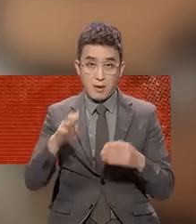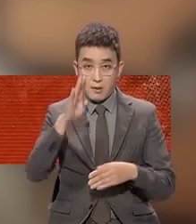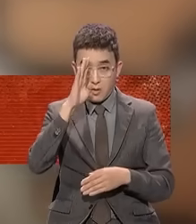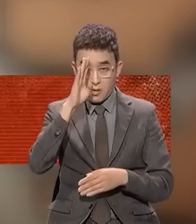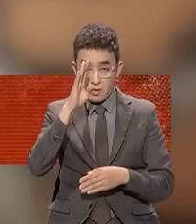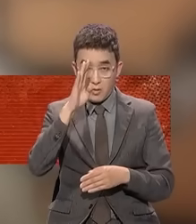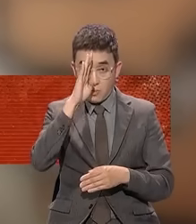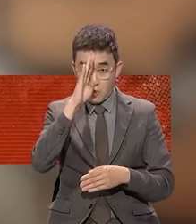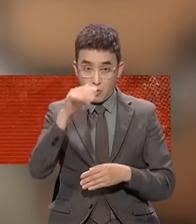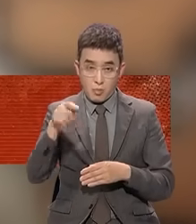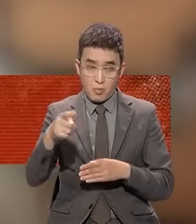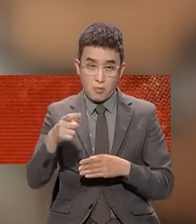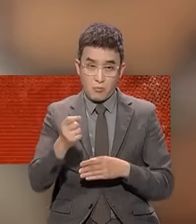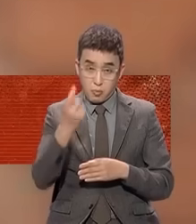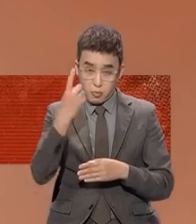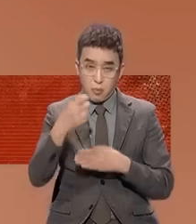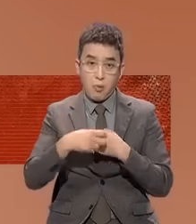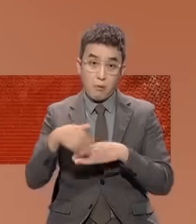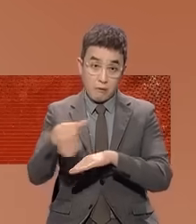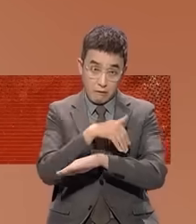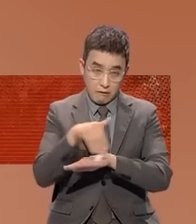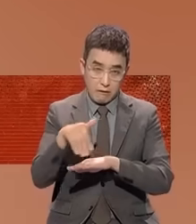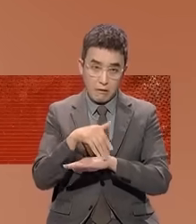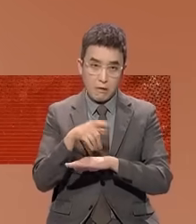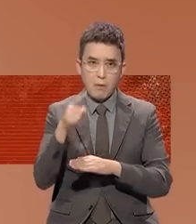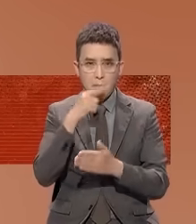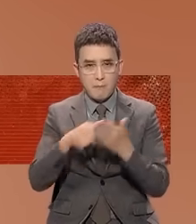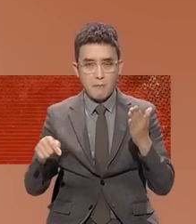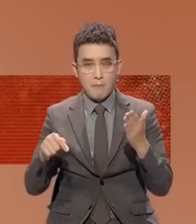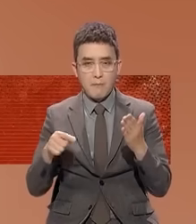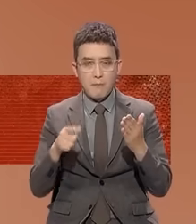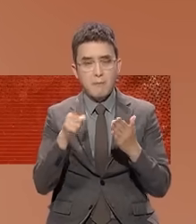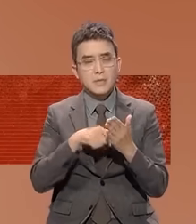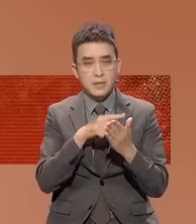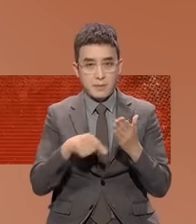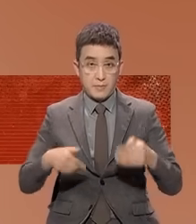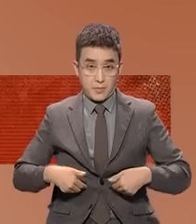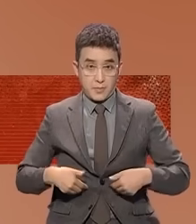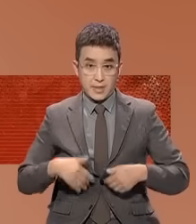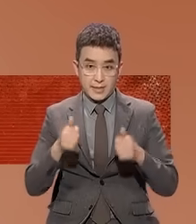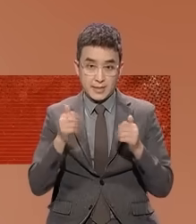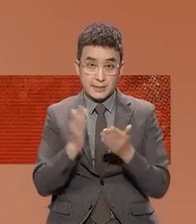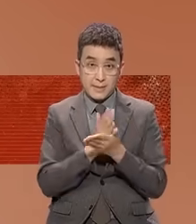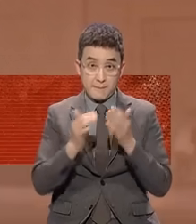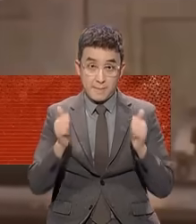피해가 발생했기 때문에 그 정도 손해배상은 발생할 것 같고요. 재판을